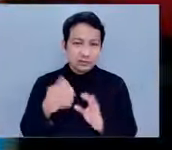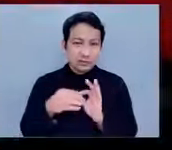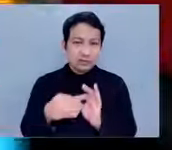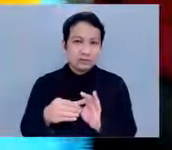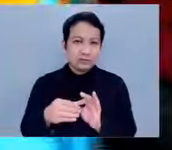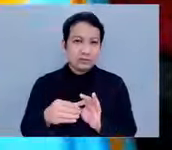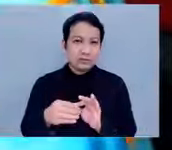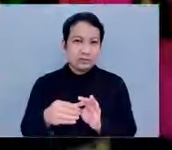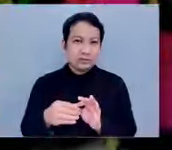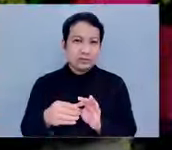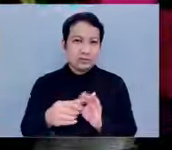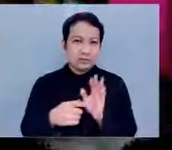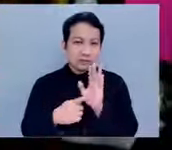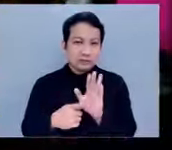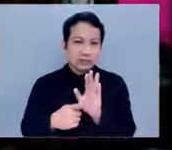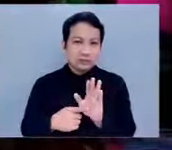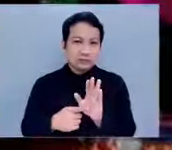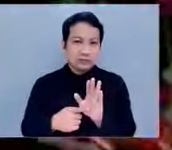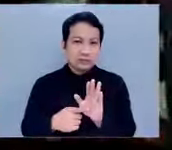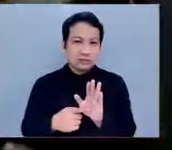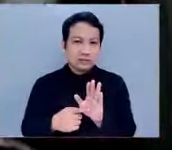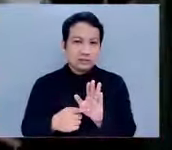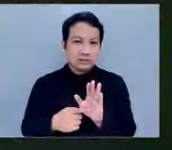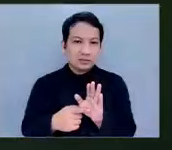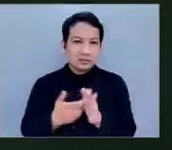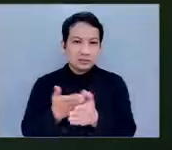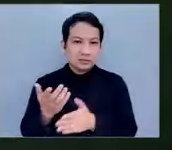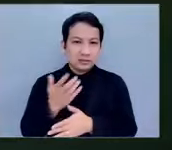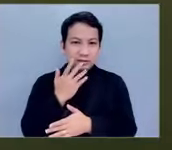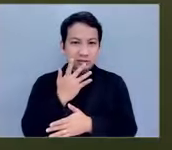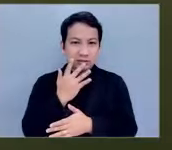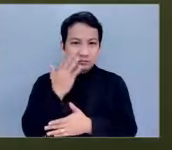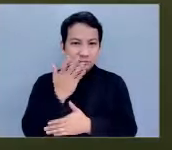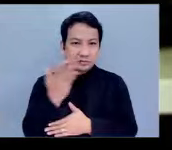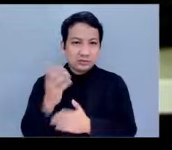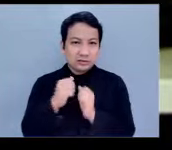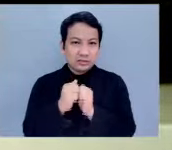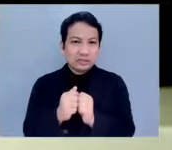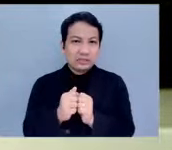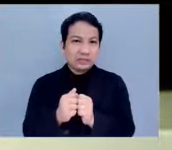ganun din yun. Ay, cute naman. Diba? Ano lahat ng kulay meron yan.